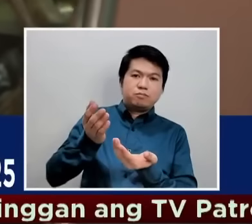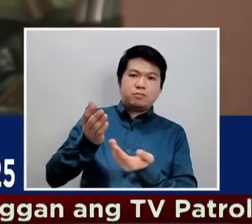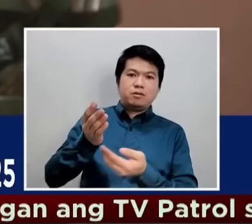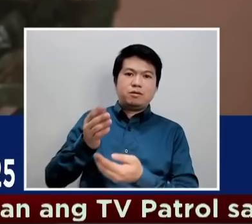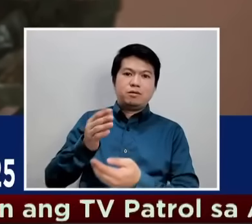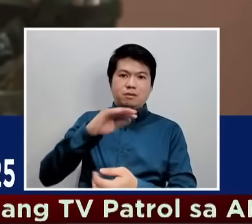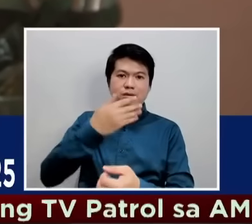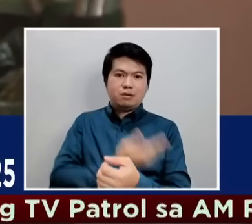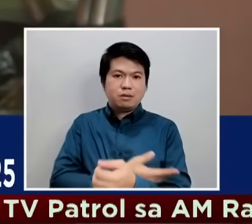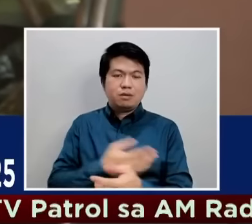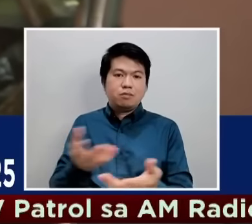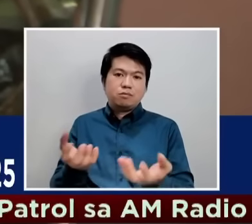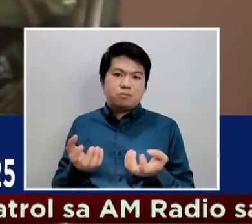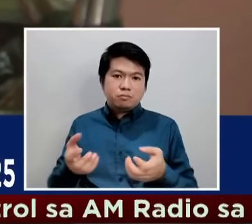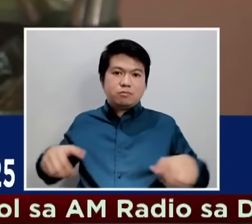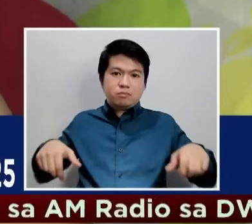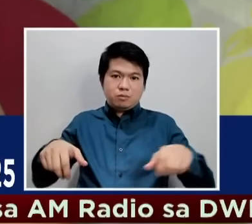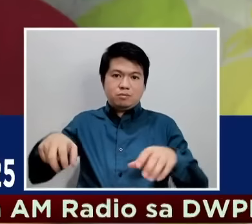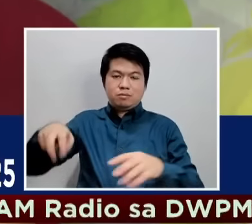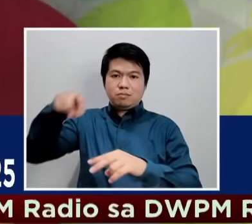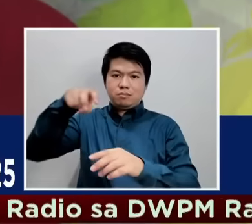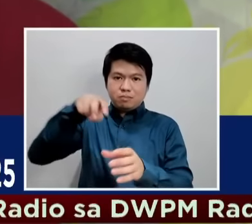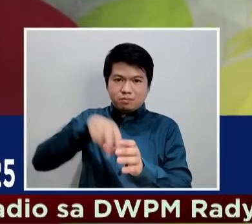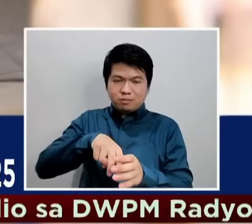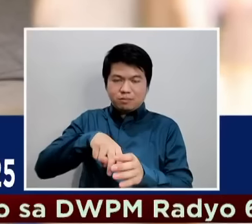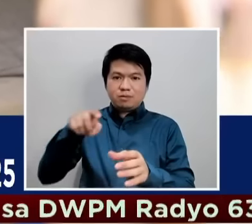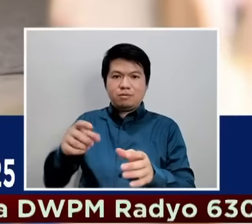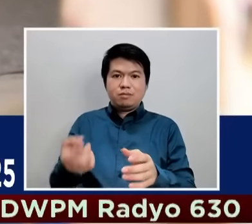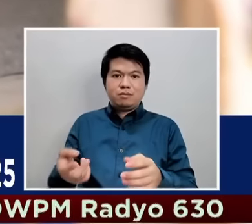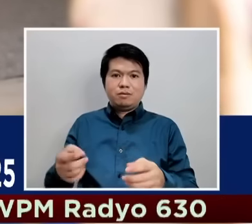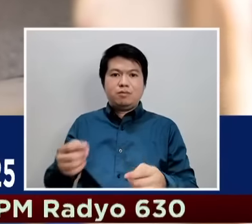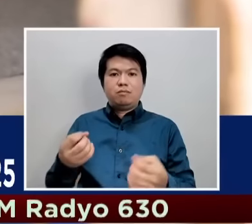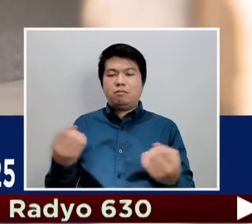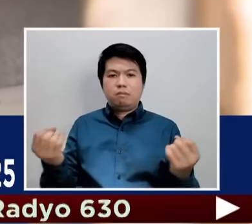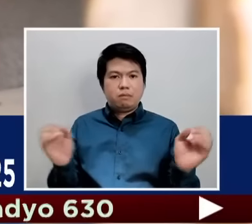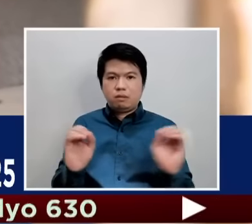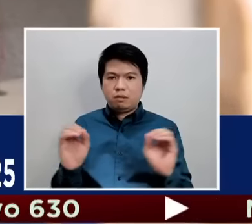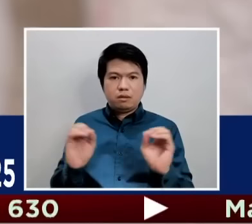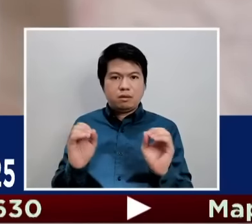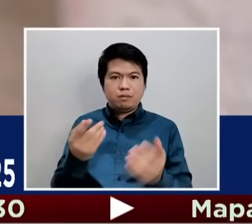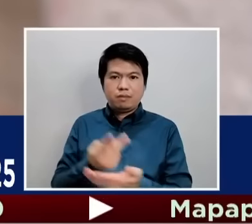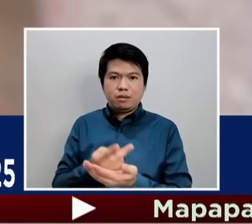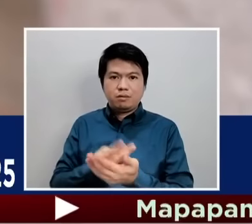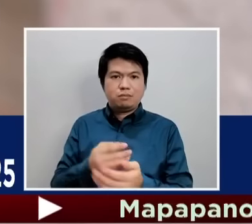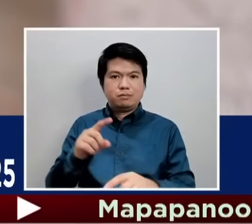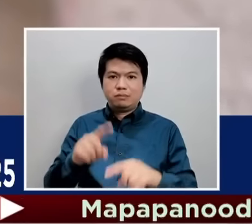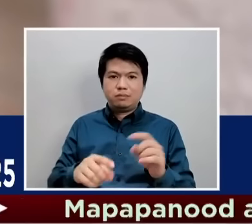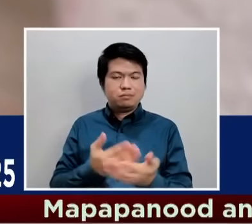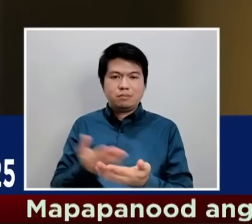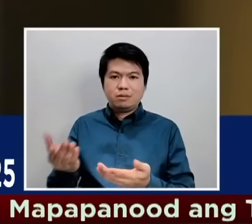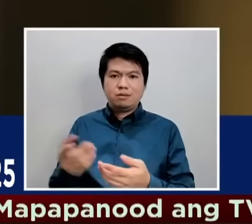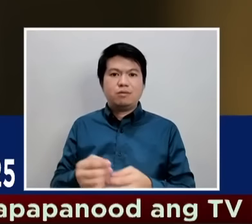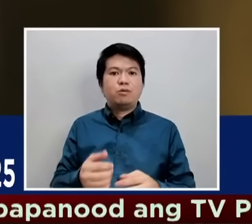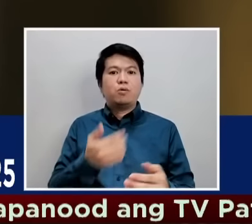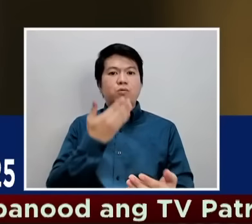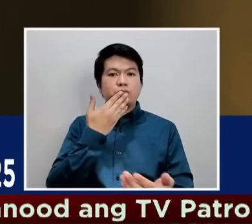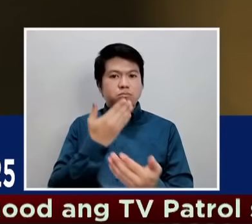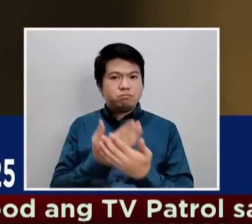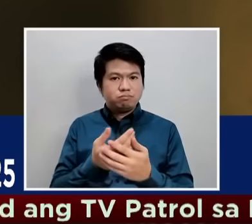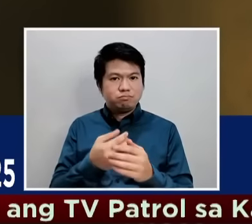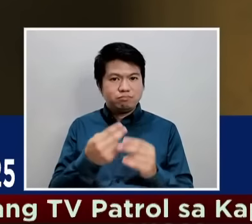sakay ako. Wala naman kong pambili. Kulang ang pera. Kaya magandang balita para kina Tatay Benjamin at